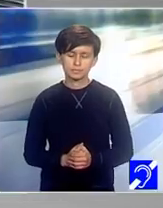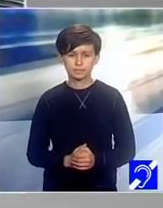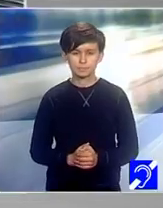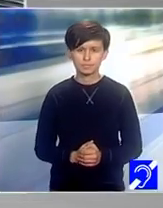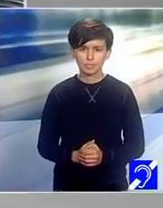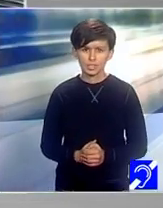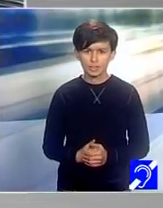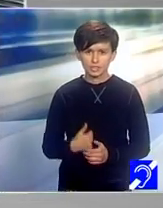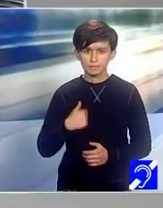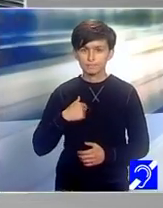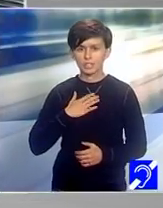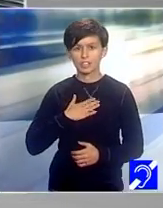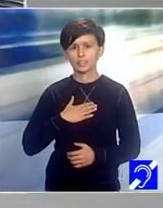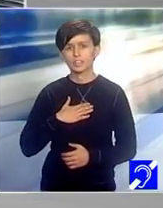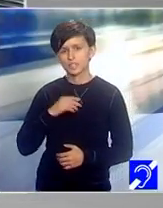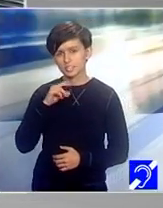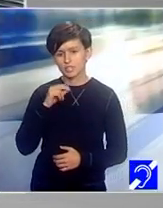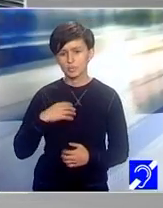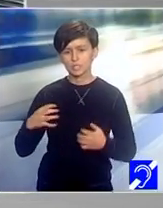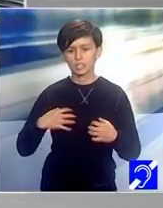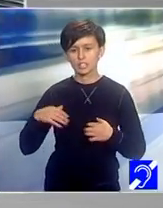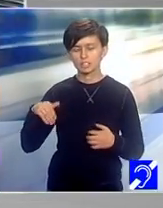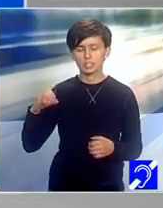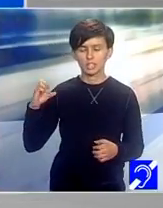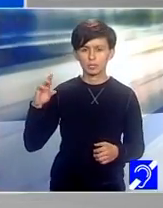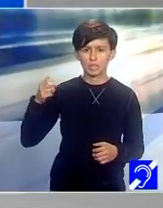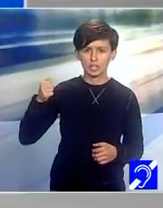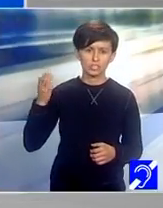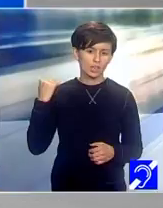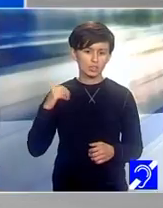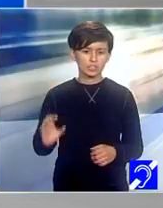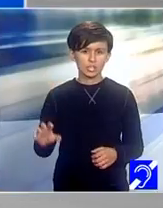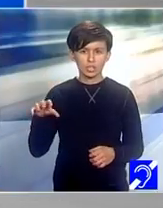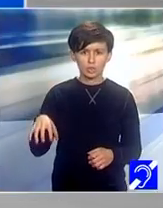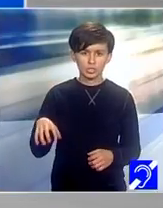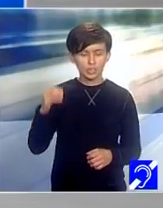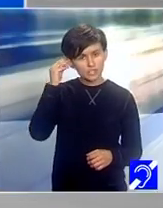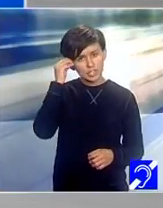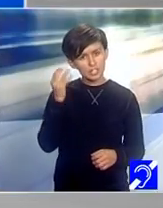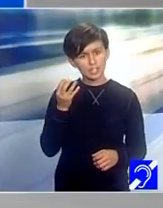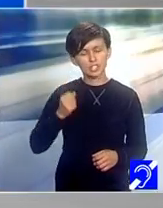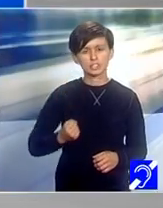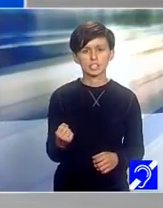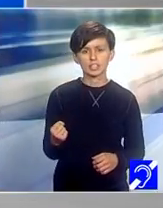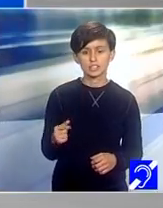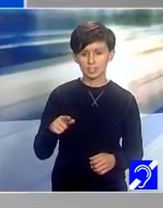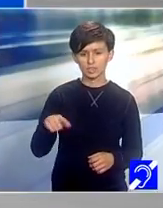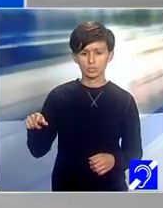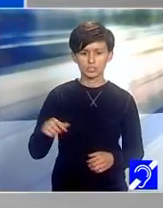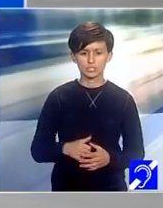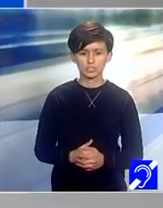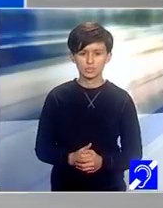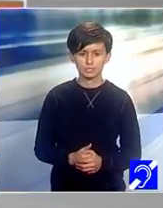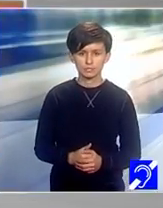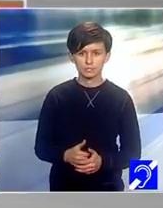artistului de la Mera. Acolo a avut loc o tabără de creație în satul dumneavoastră. Da, și